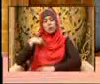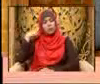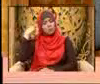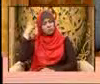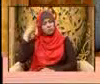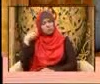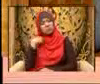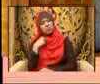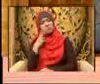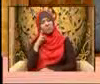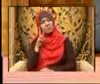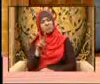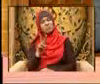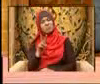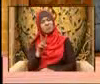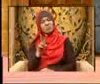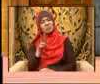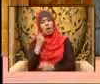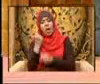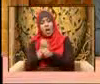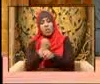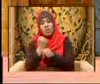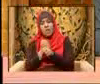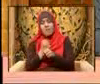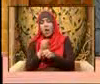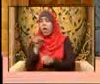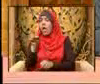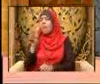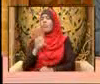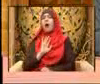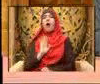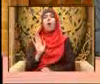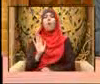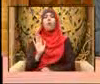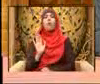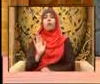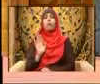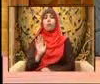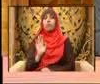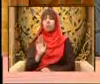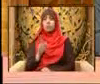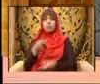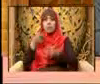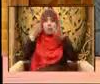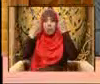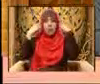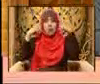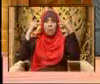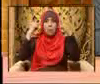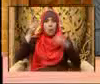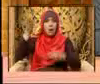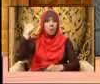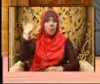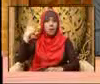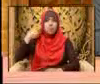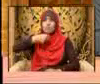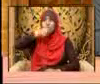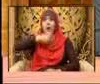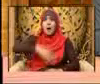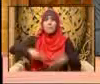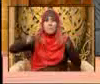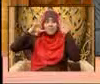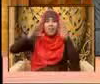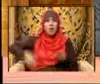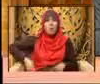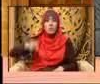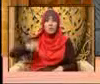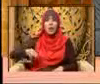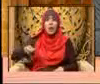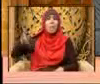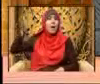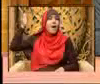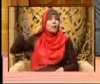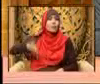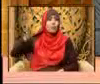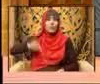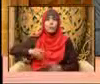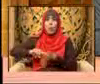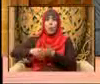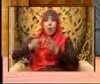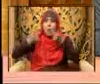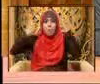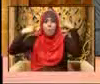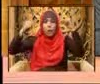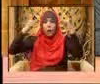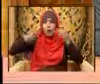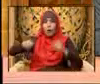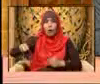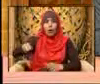الإنسان ينظر أنه ما يخدم كان الخدمة الفلانية، لا، هو الأنبياء رعوا الغنم، والنبي صلى الله عليه وسلم كان يتاجر